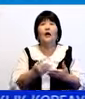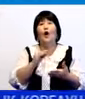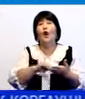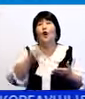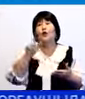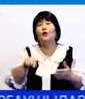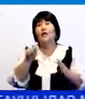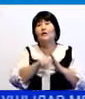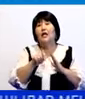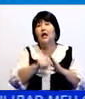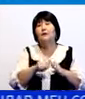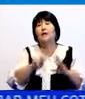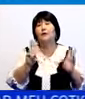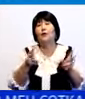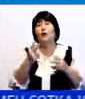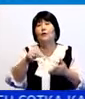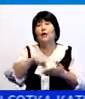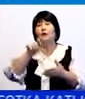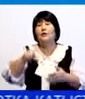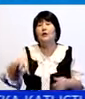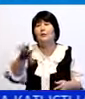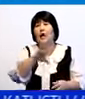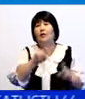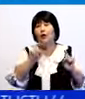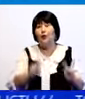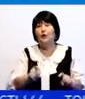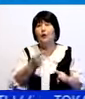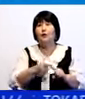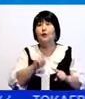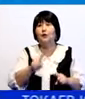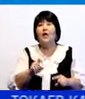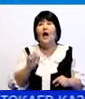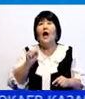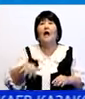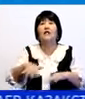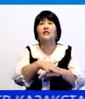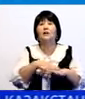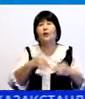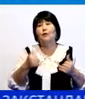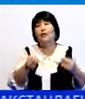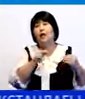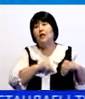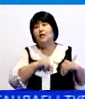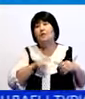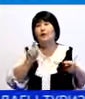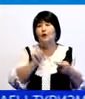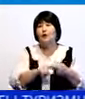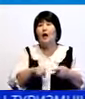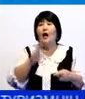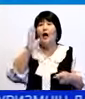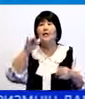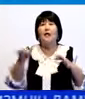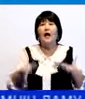мен сарапшылар клубының мүшесі барлығы отырып, осы жерде ассамблеяның жалпы бүгінгі қызметі туралы, алда